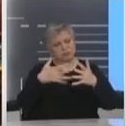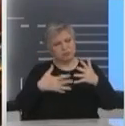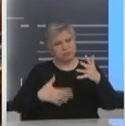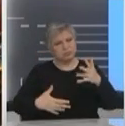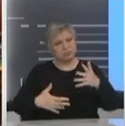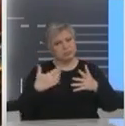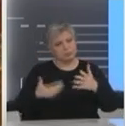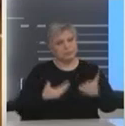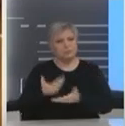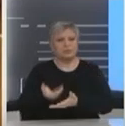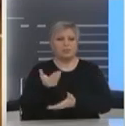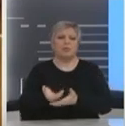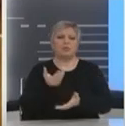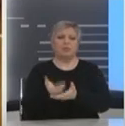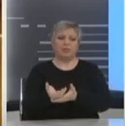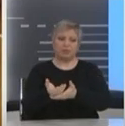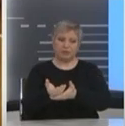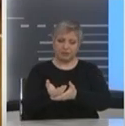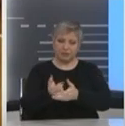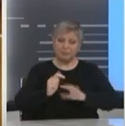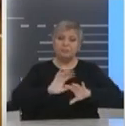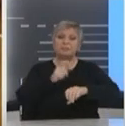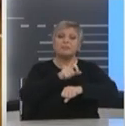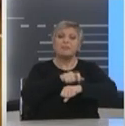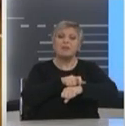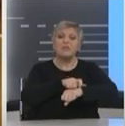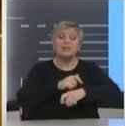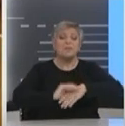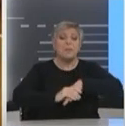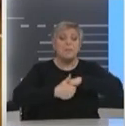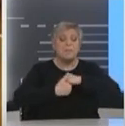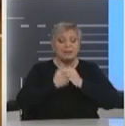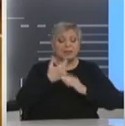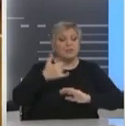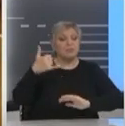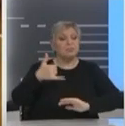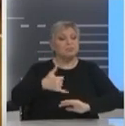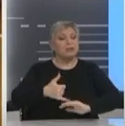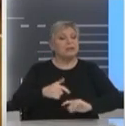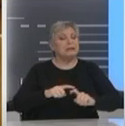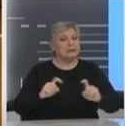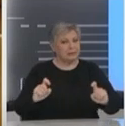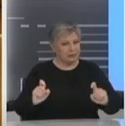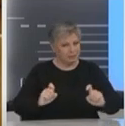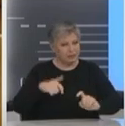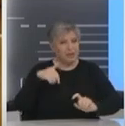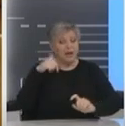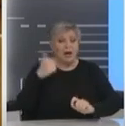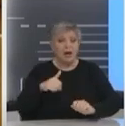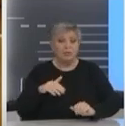Είναι στον πυρήνα της στρατηγικής μας, λοιπόν, να γίνει επιτέλους πράξη η αυτονόητη